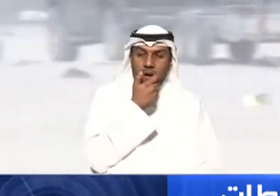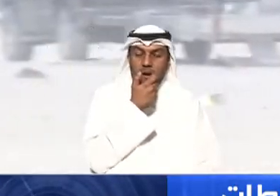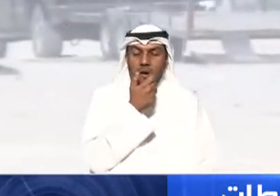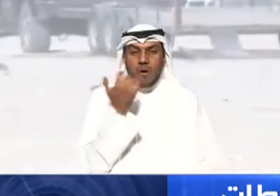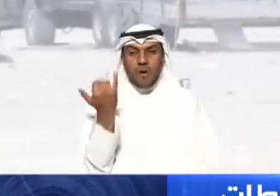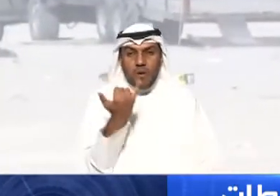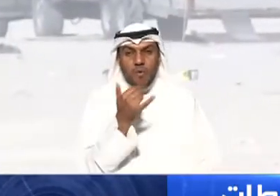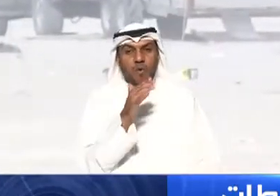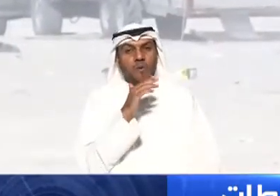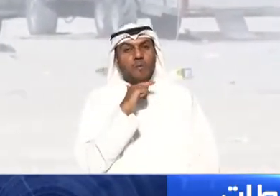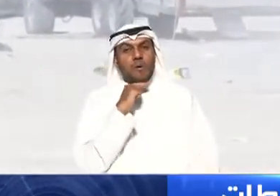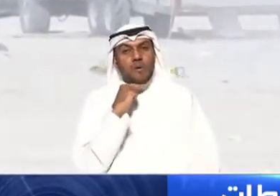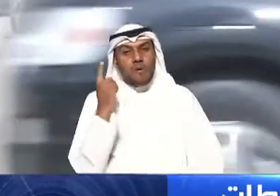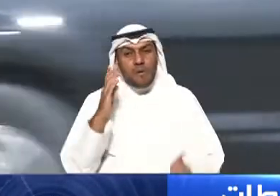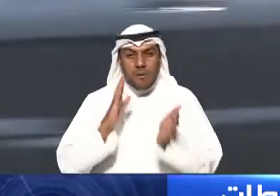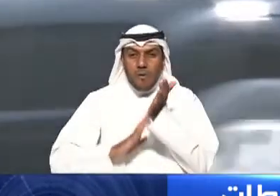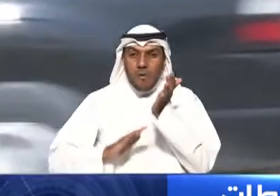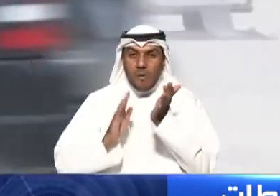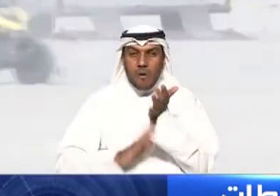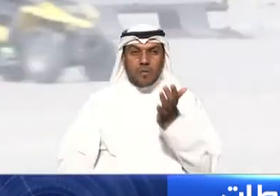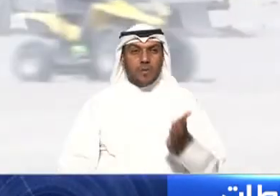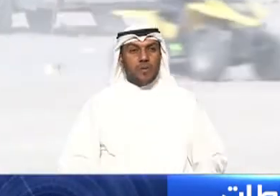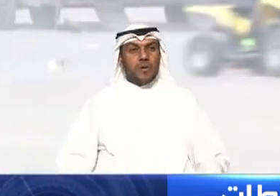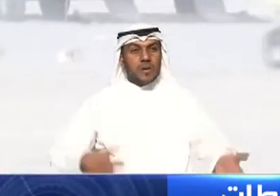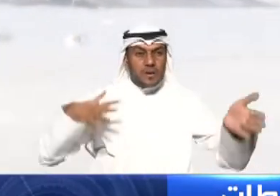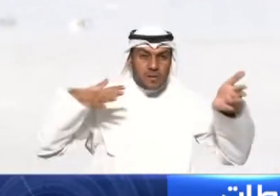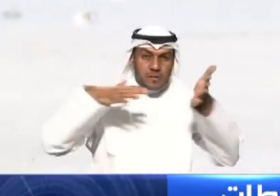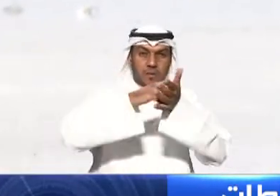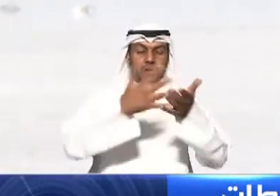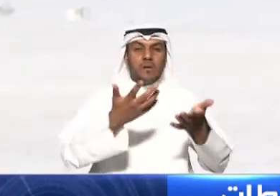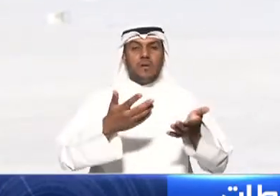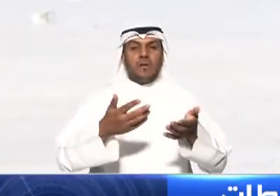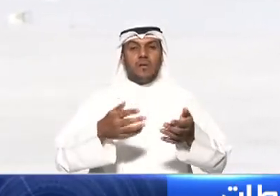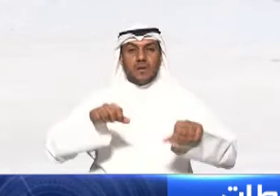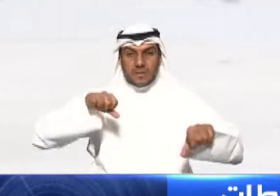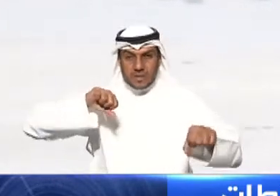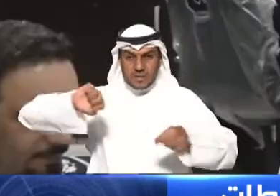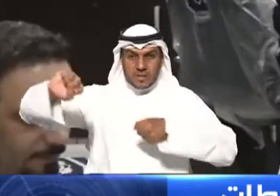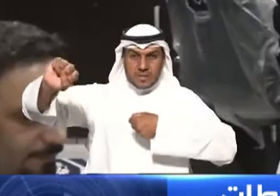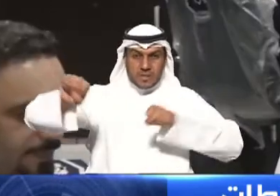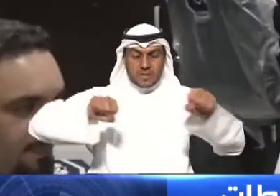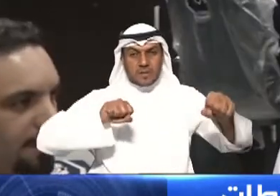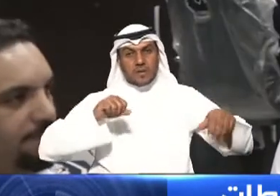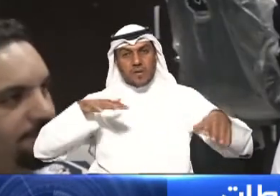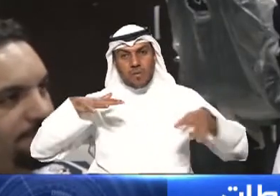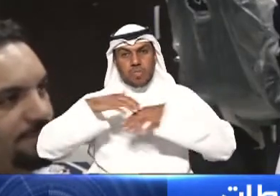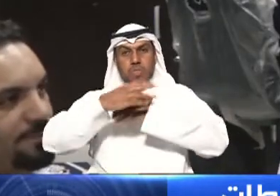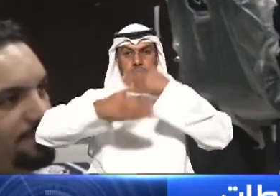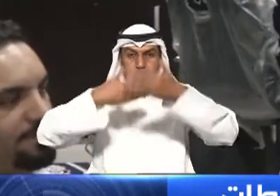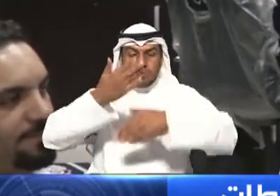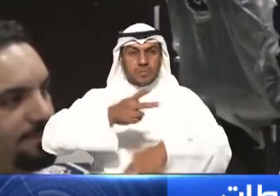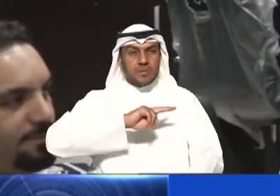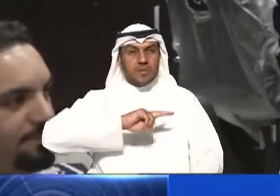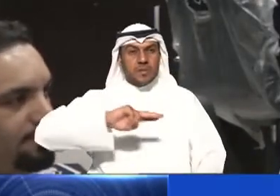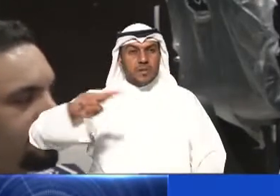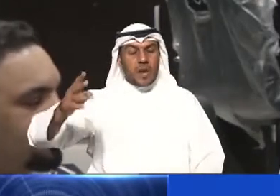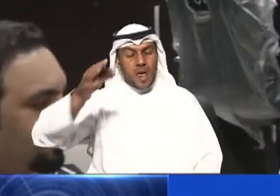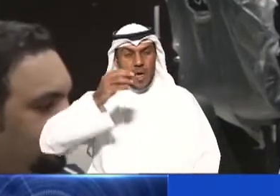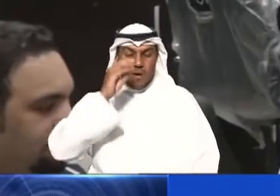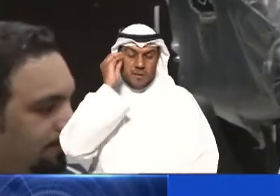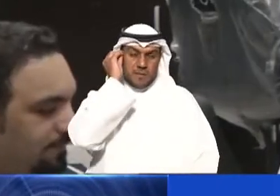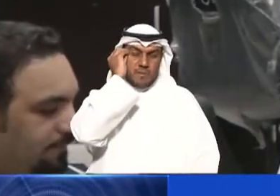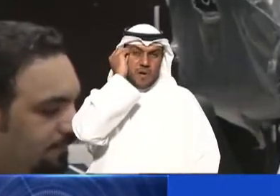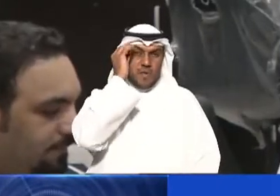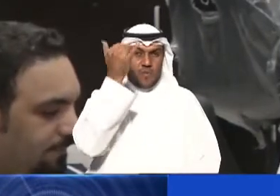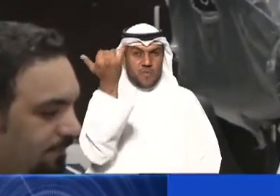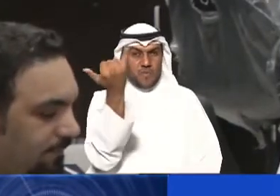والتي تتصدرها حوادث السيارات والبقيات. الإصابات واردة، ولما تصير الإصابات لازم نعرف شلون نتعامل معها. طبعا